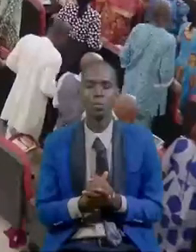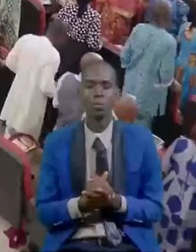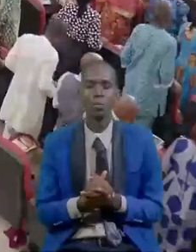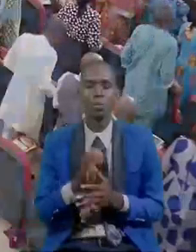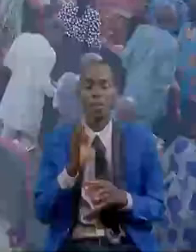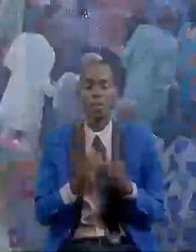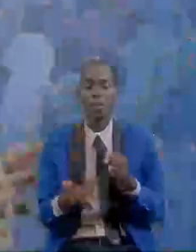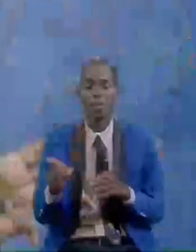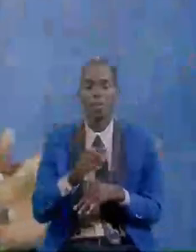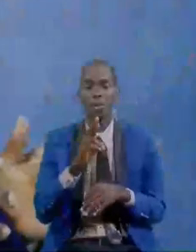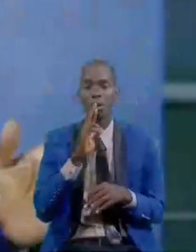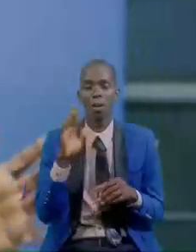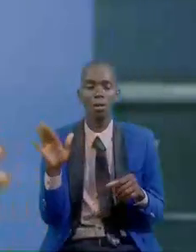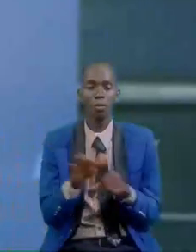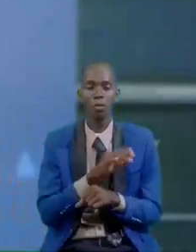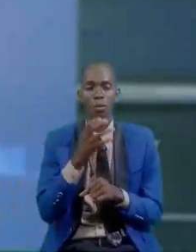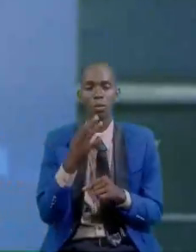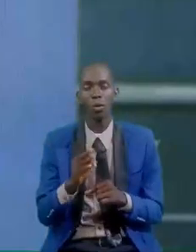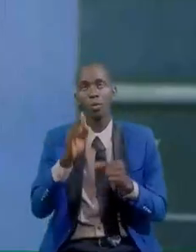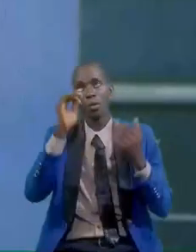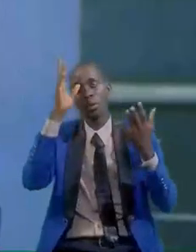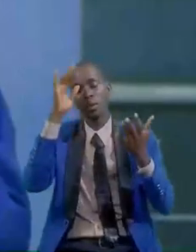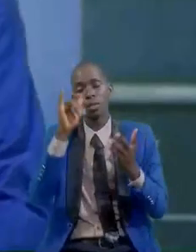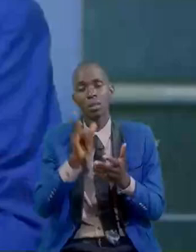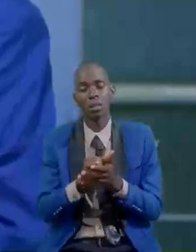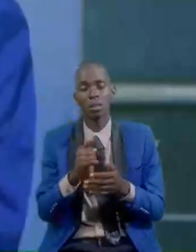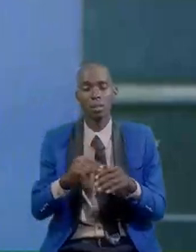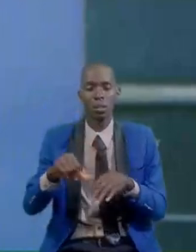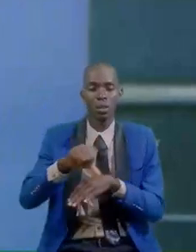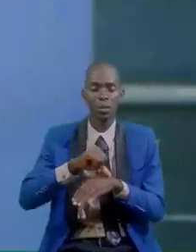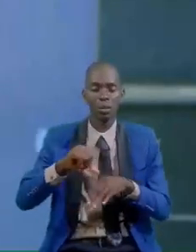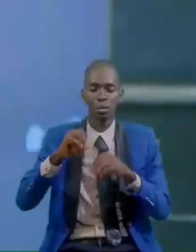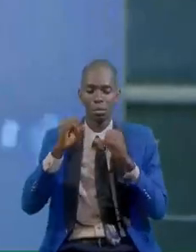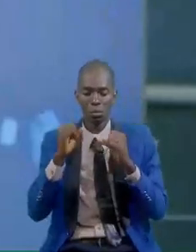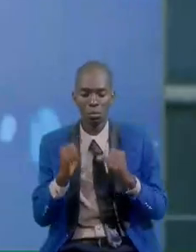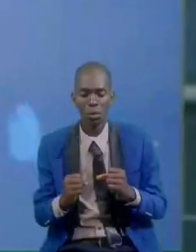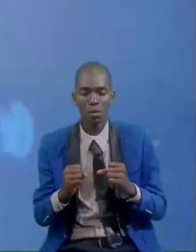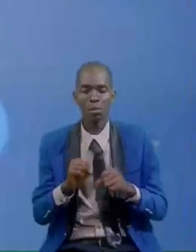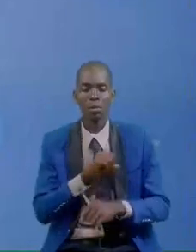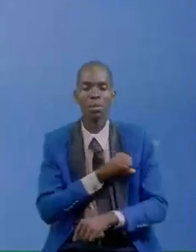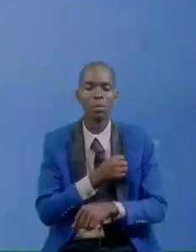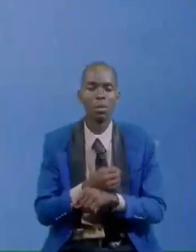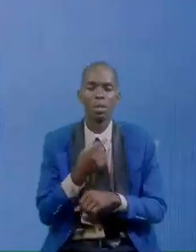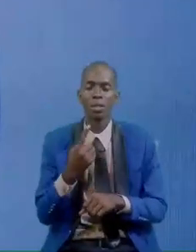Si vous êtes plein d'attente, que l'onction, la puissance, la force,